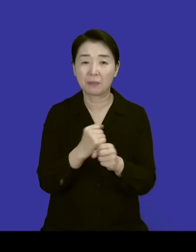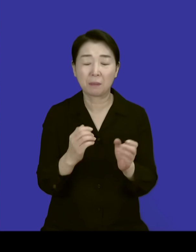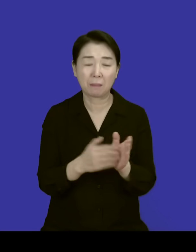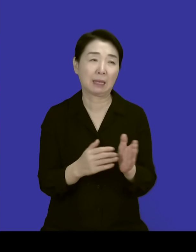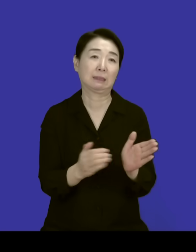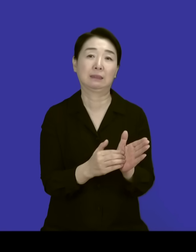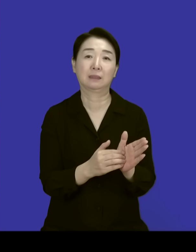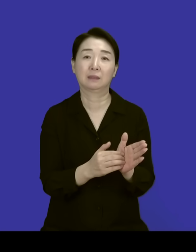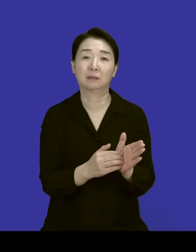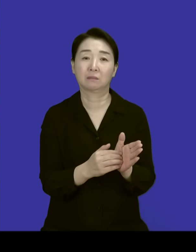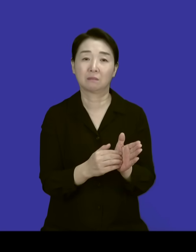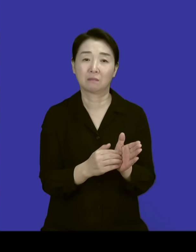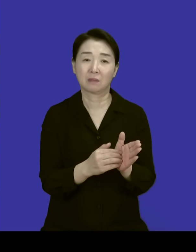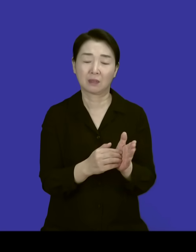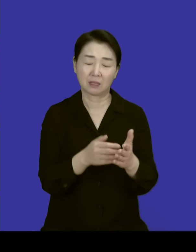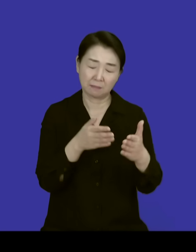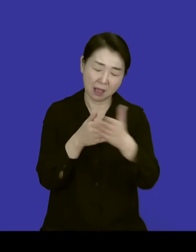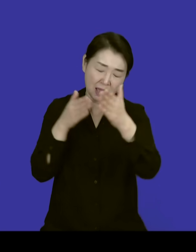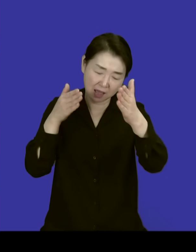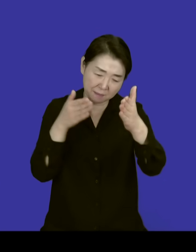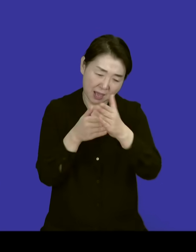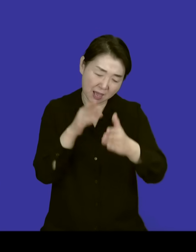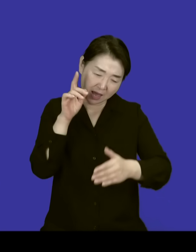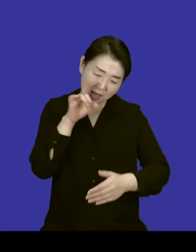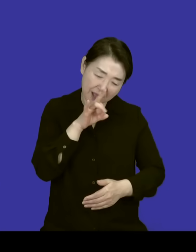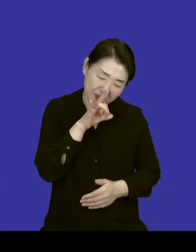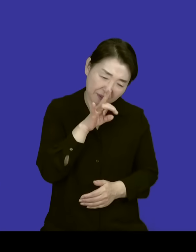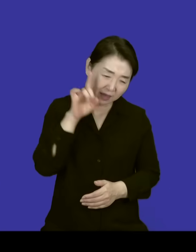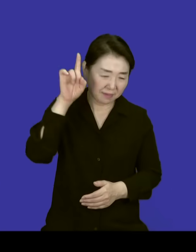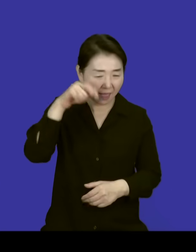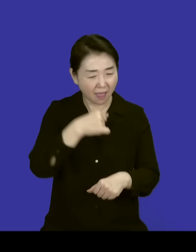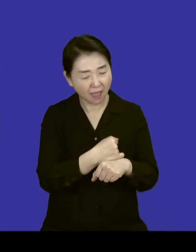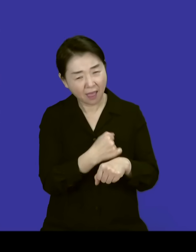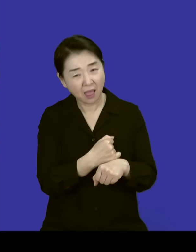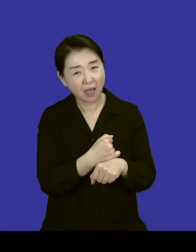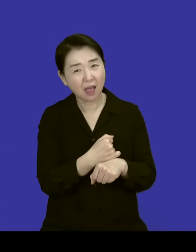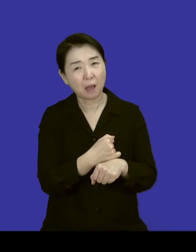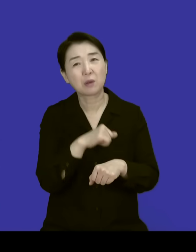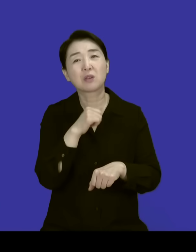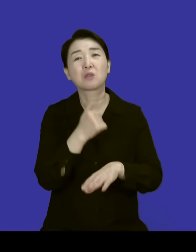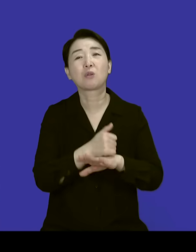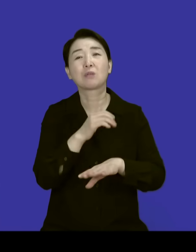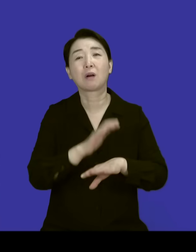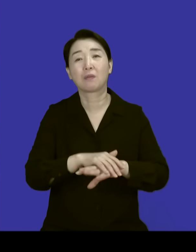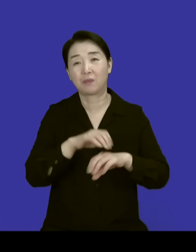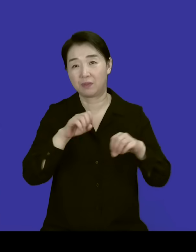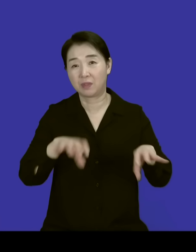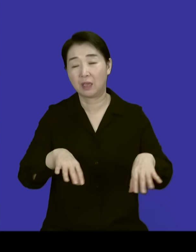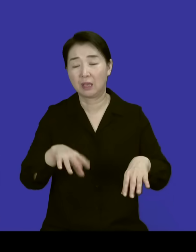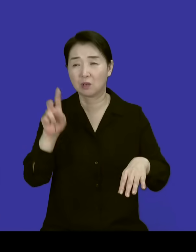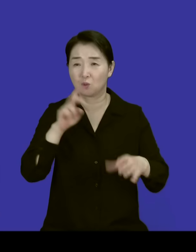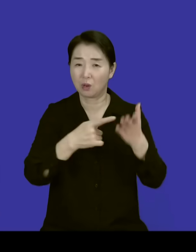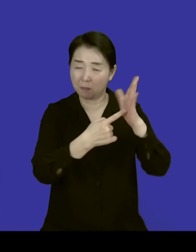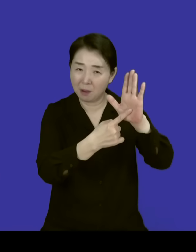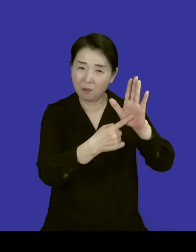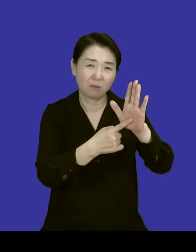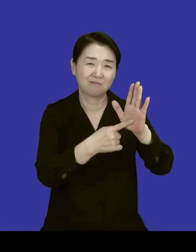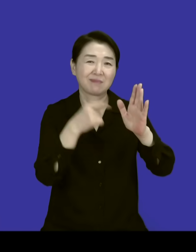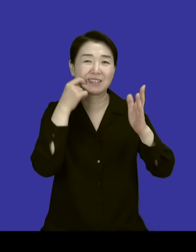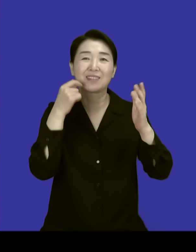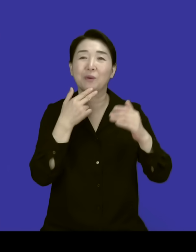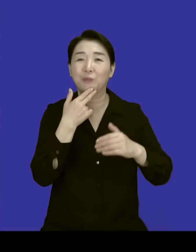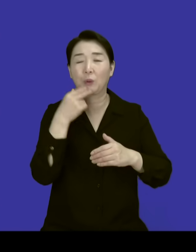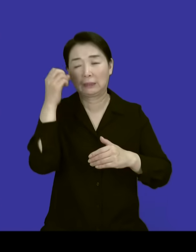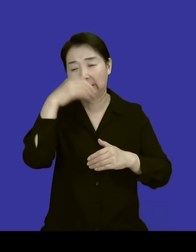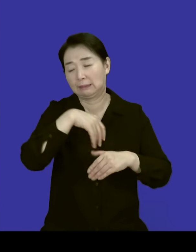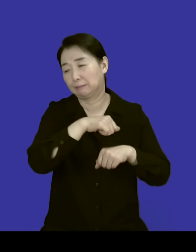끝나는지 하는데 자꾸 막히고 또 하다 안 되고 내일 해야지 이 곡은 보통 쓰면 안 돼요. 없어지죠. 예, 안 그런 돼요. 노래가 나와봐야 안 좋아요. 히트도 안 되고. 예,